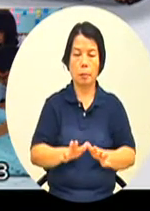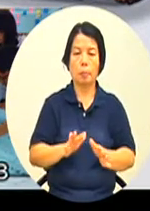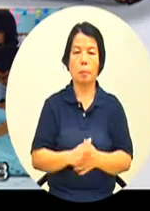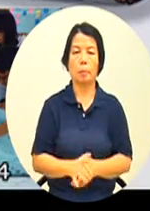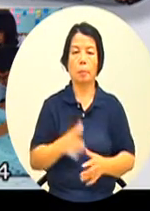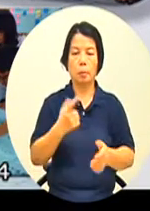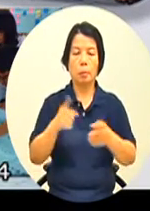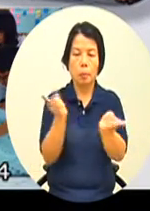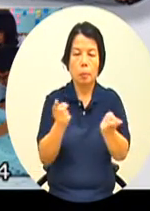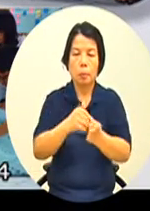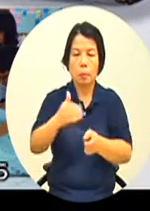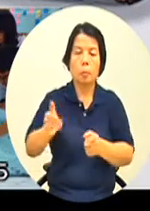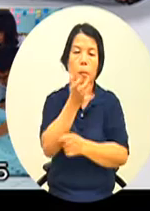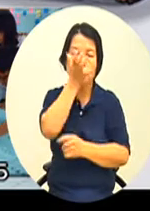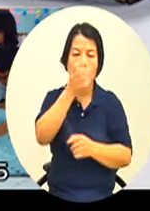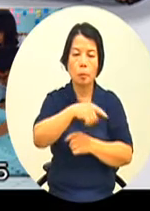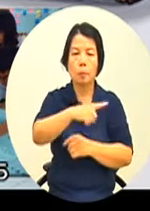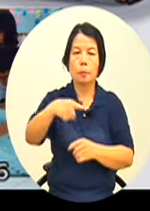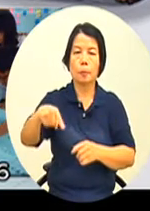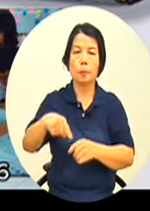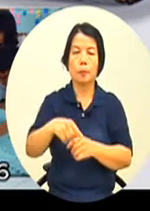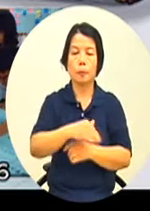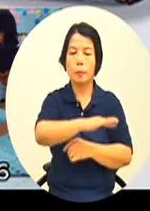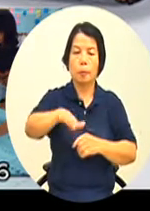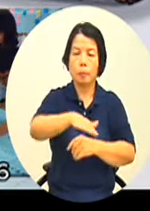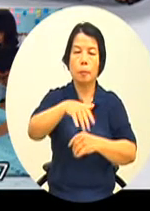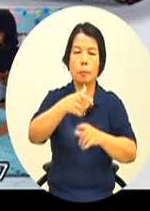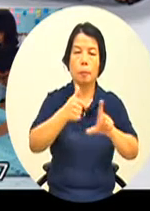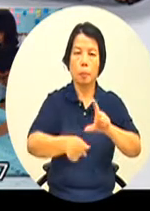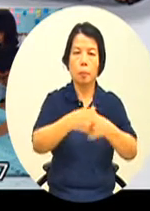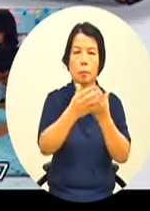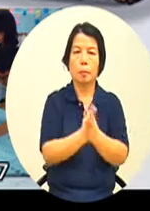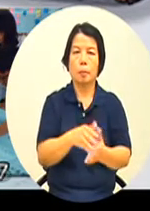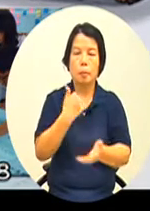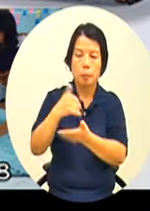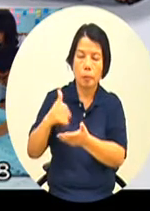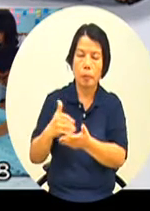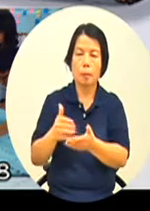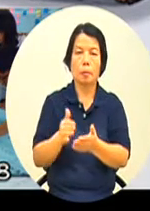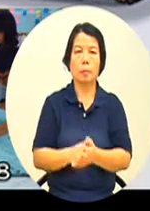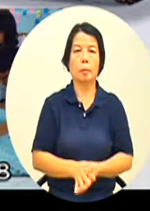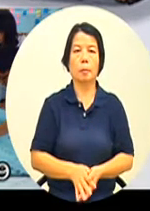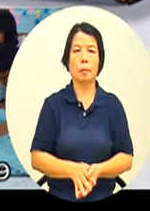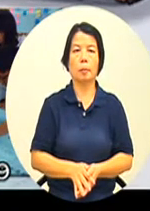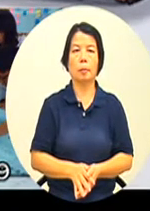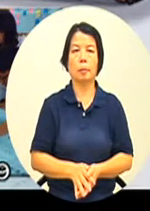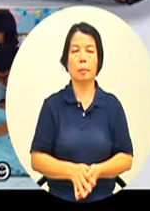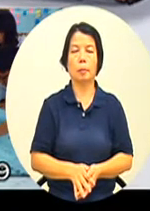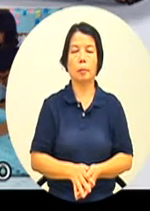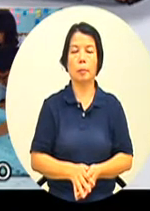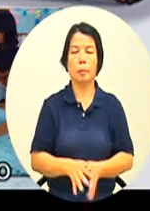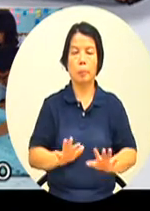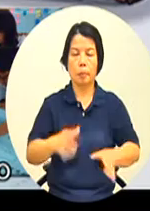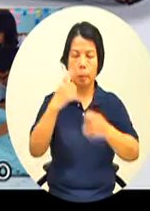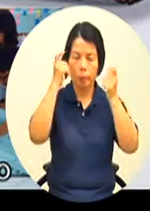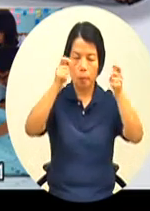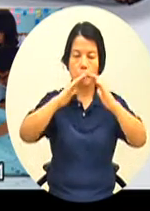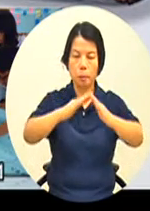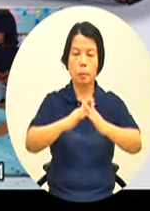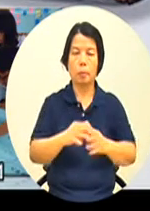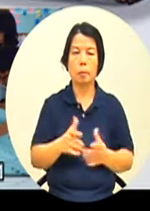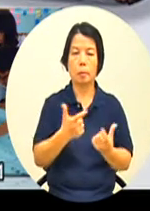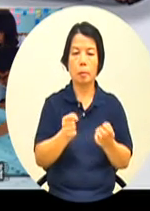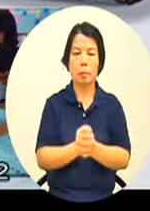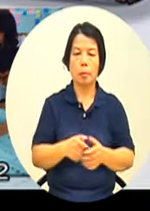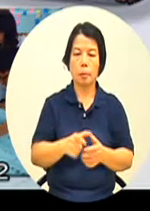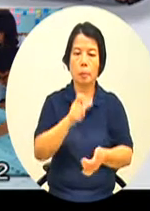鼓山盐城区办理参与式预算，另外我们也就高雄市前市办理议题